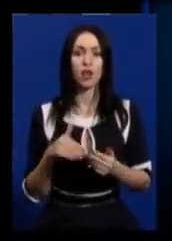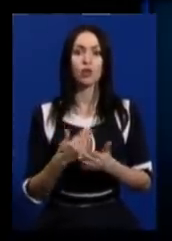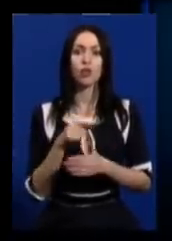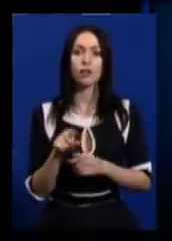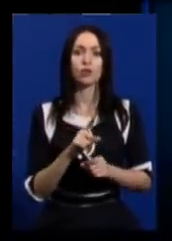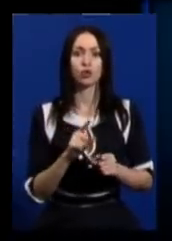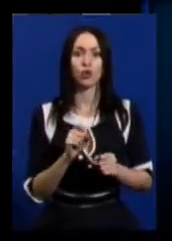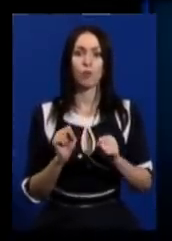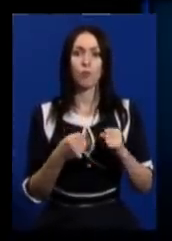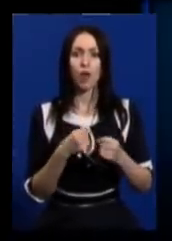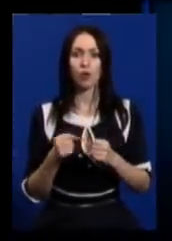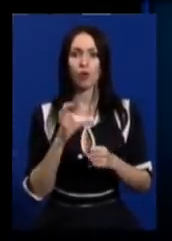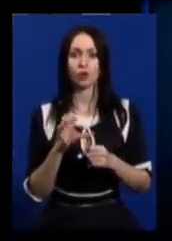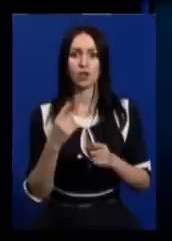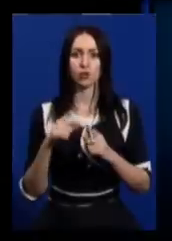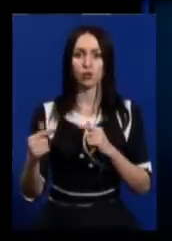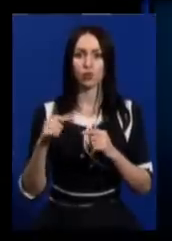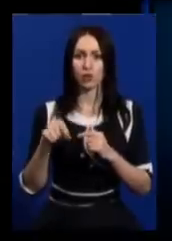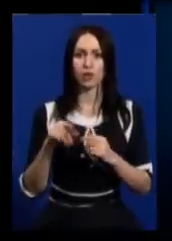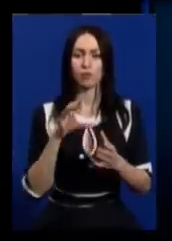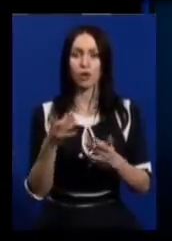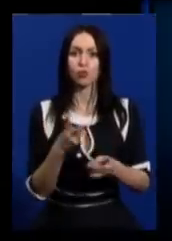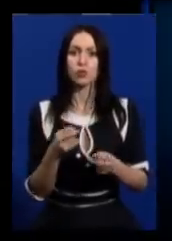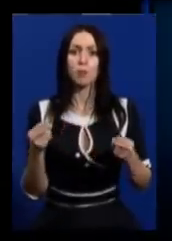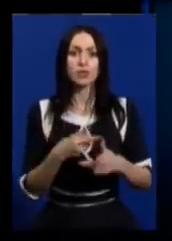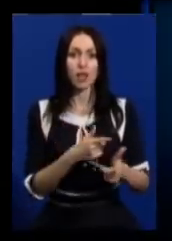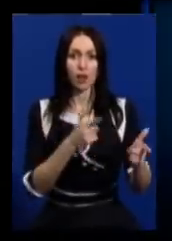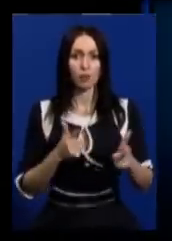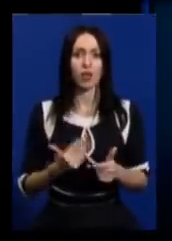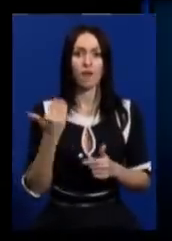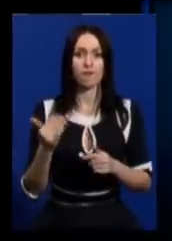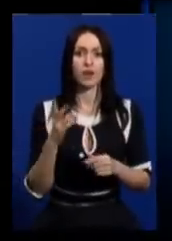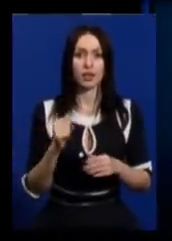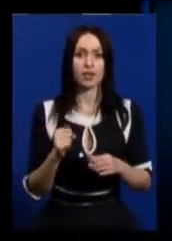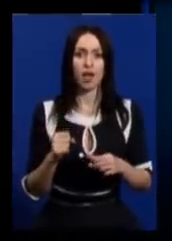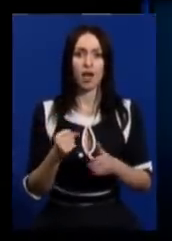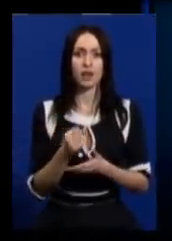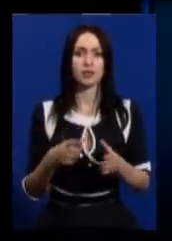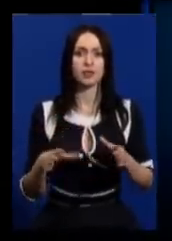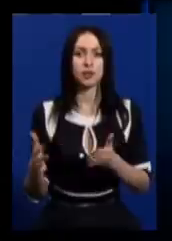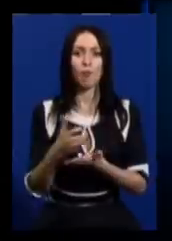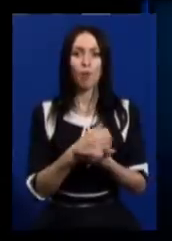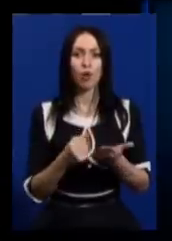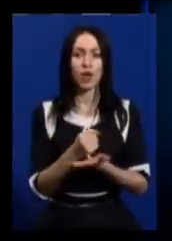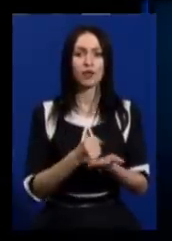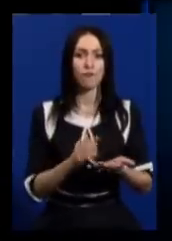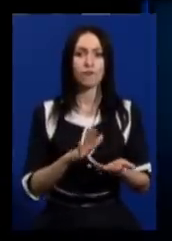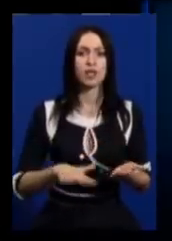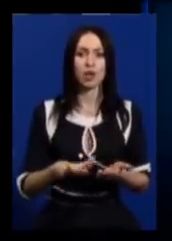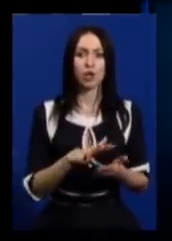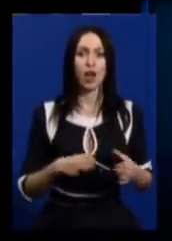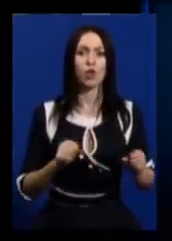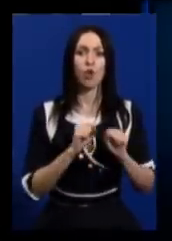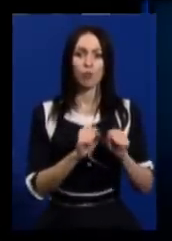з диверсійно-розвідувальними силами, потрібна спеціальна підготовка. Ви на збори резервістів у територіальну оборону,